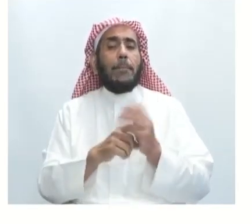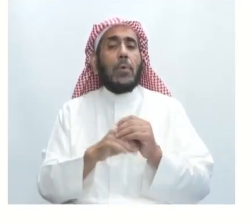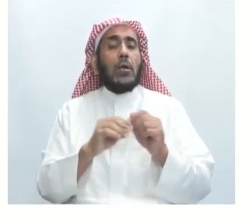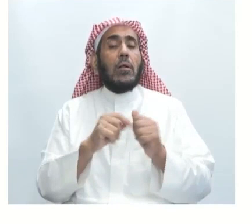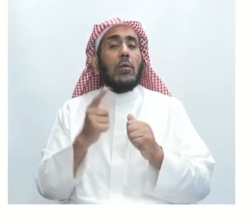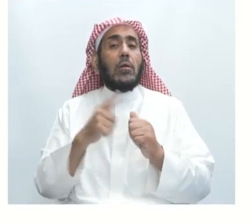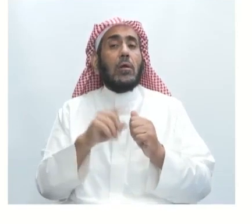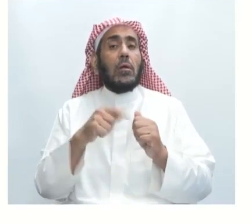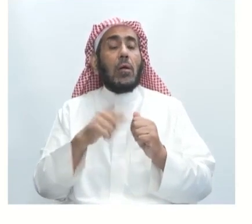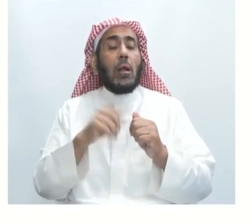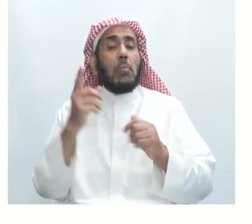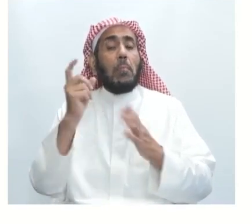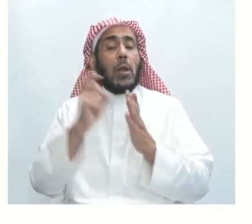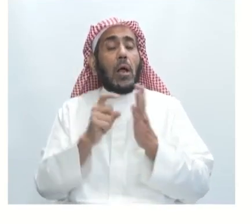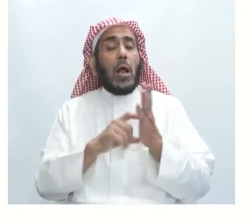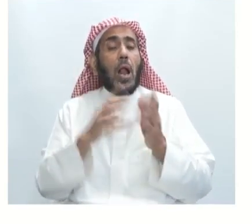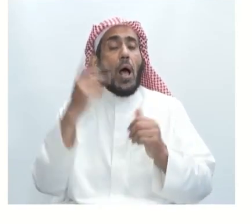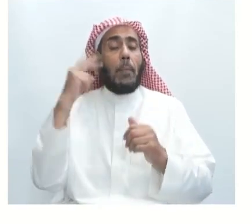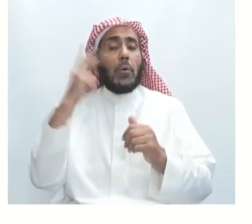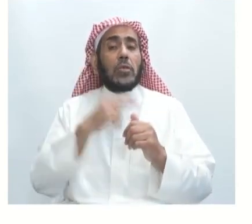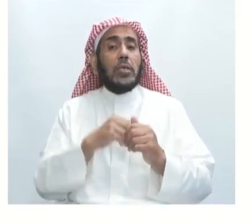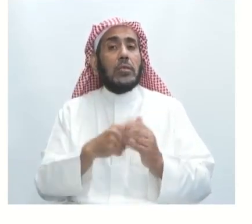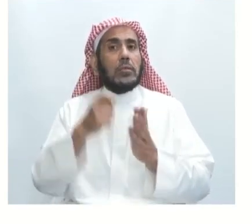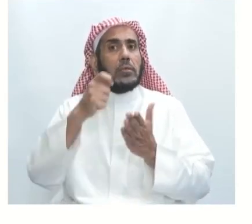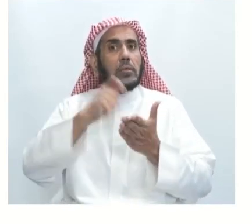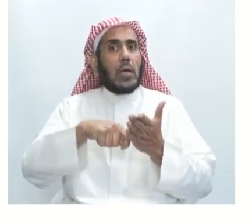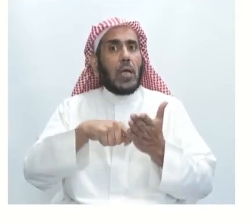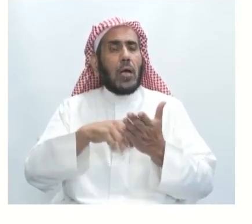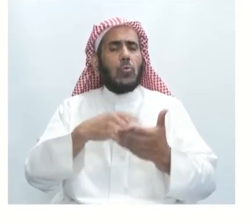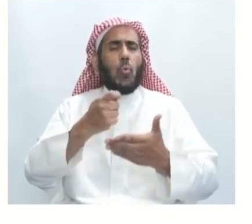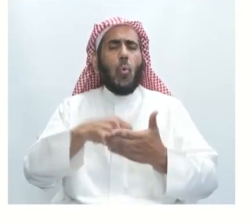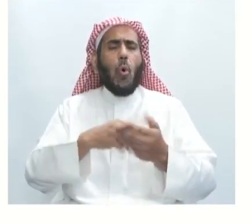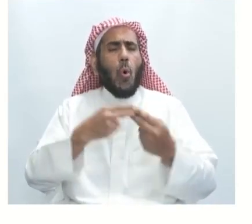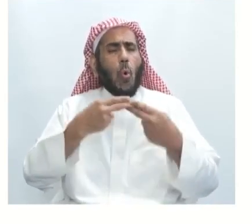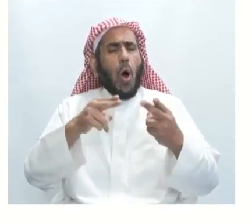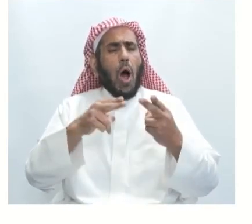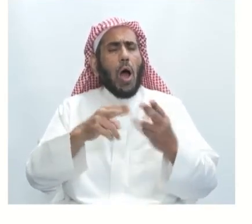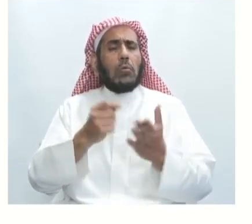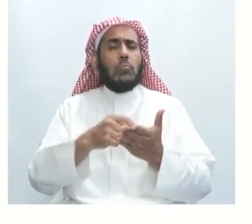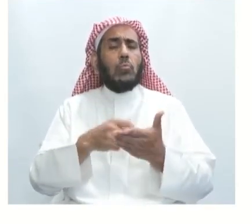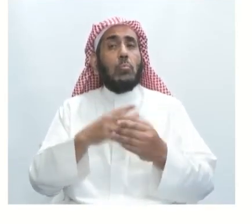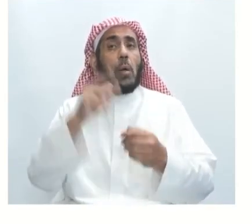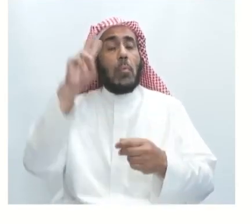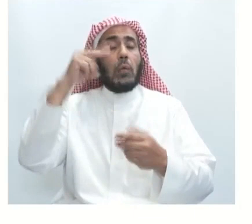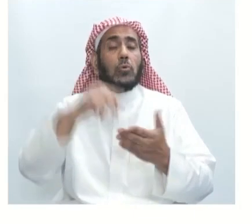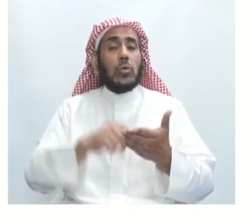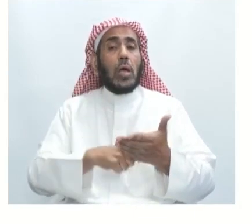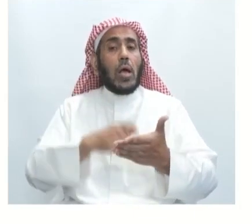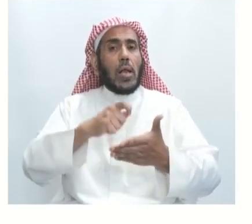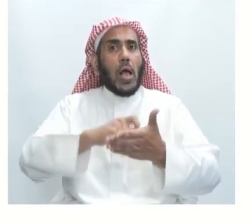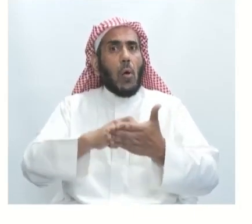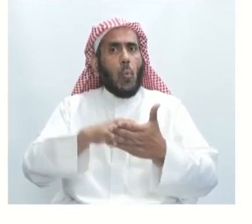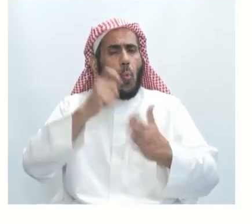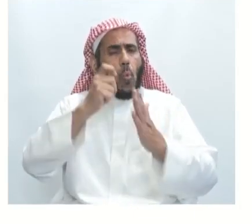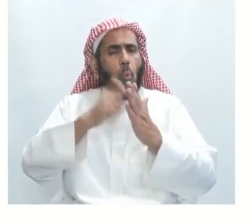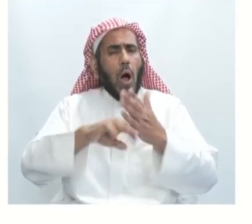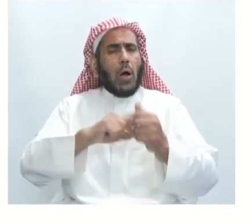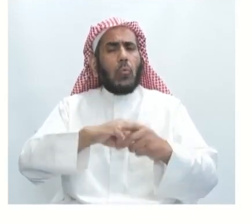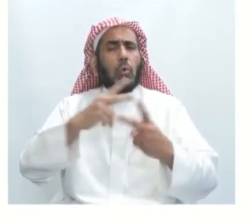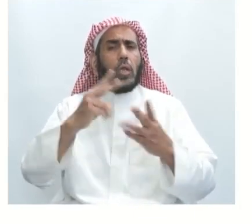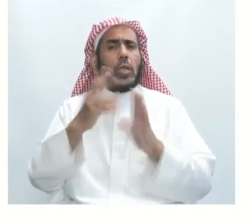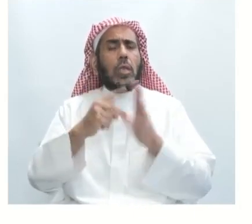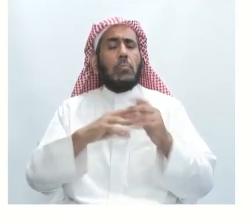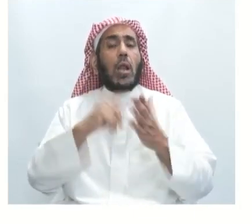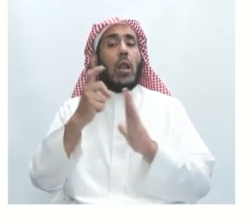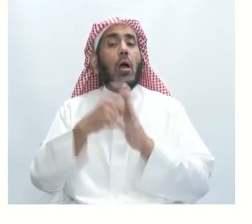ان المملكه العربيه السعوديه صادقت الامر الرابع وهو ان المملكه العربيه السعوديه صادقت على الكثير من